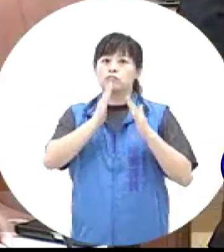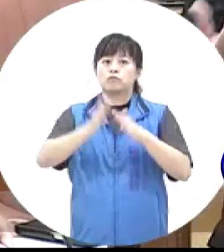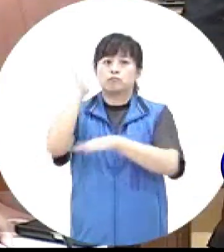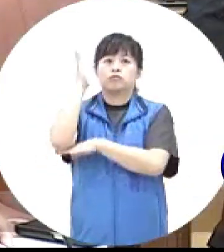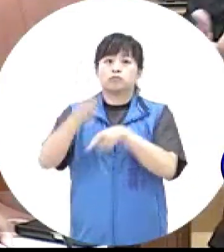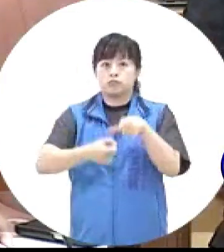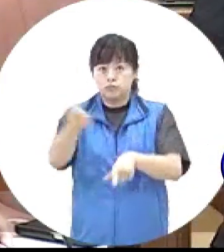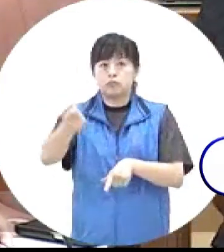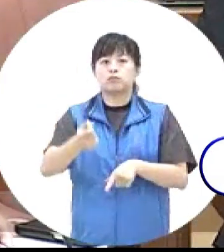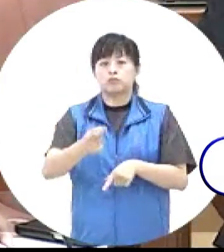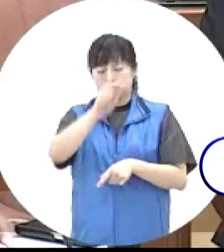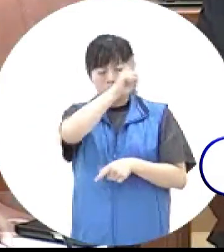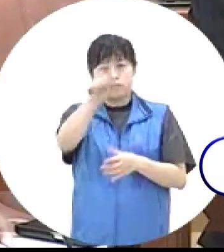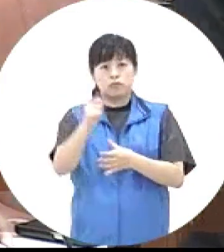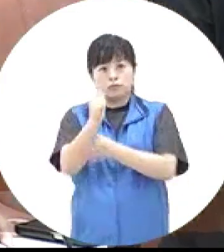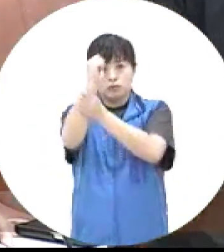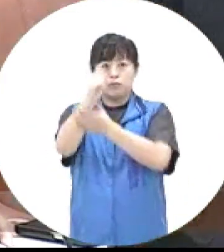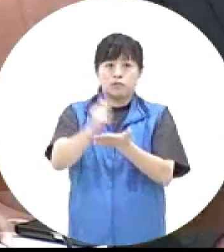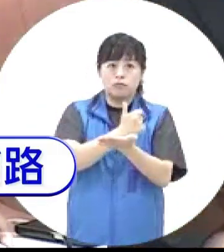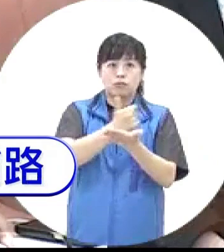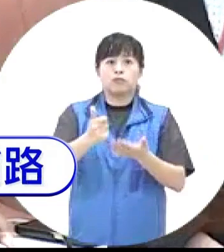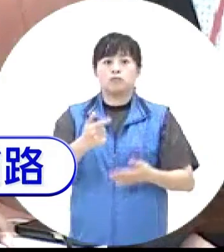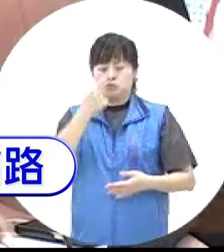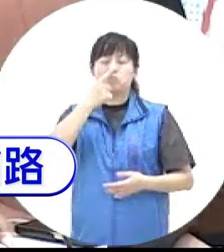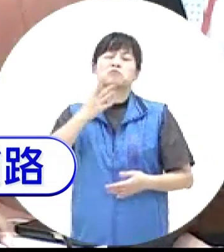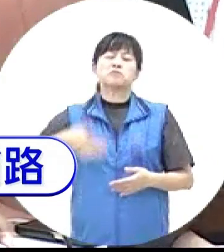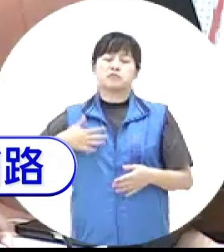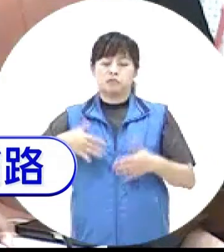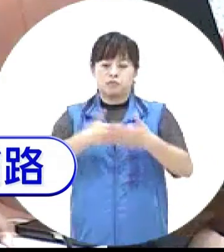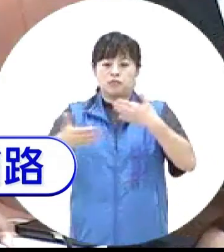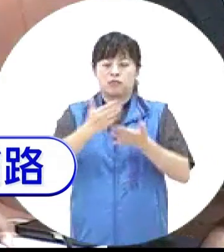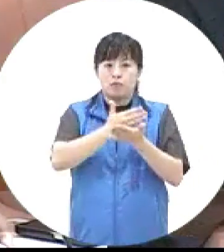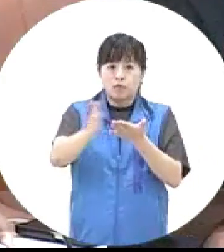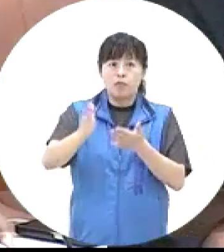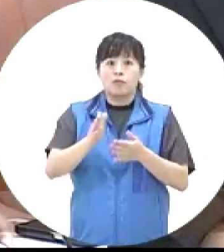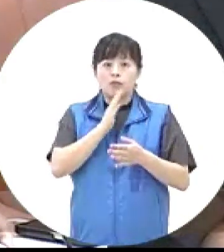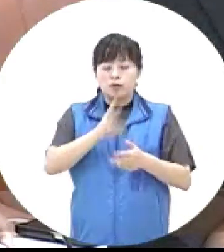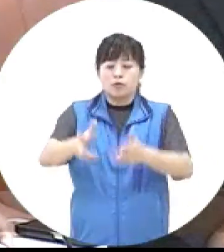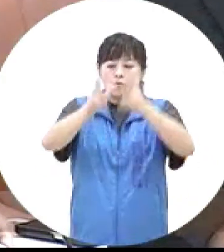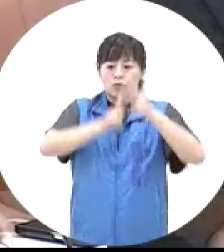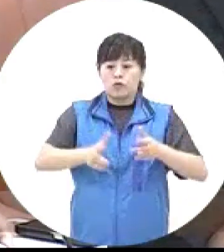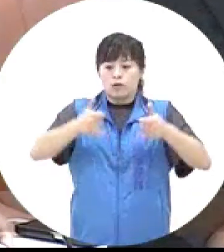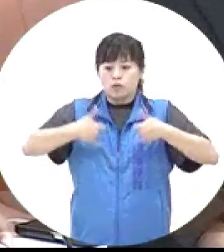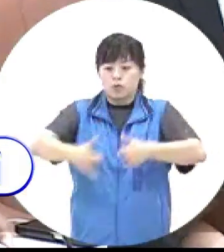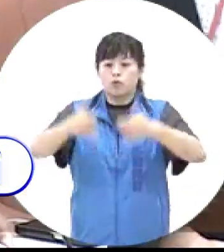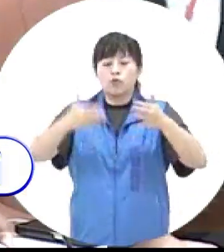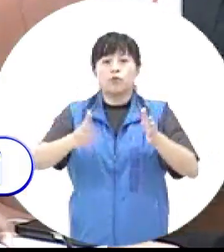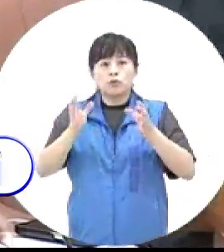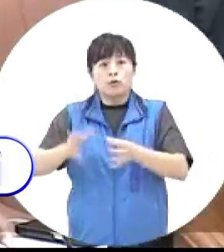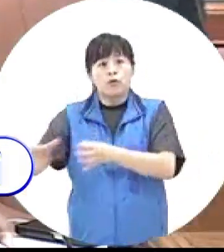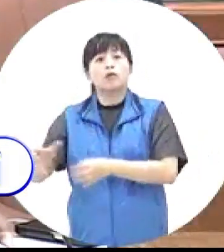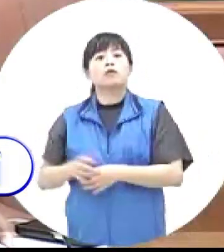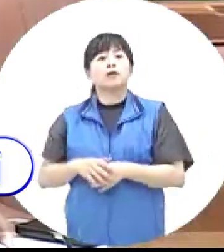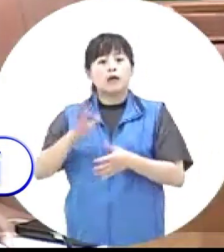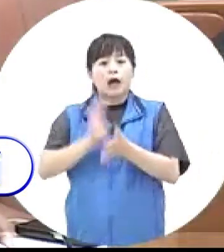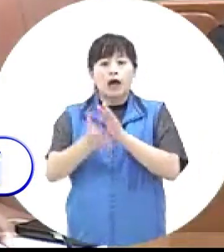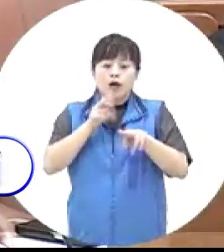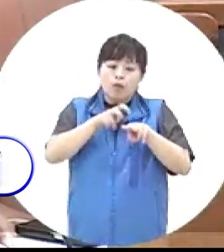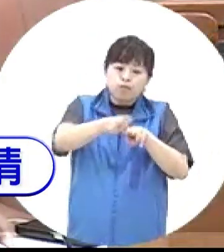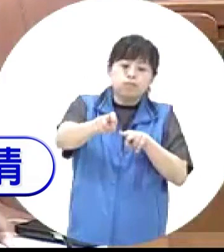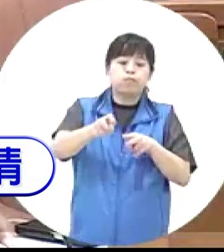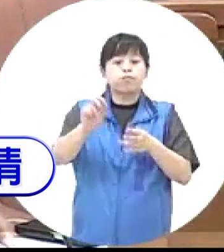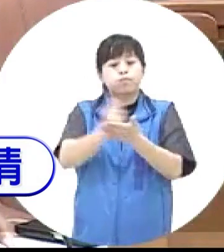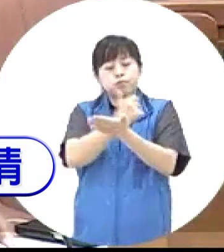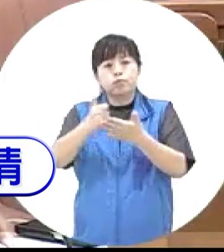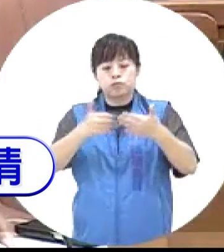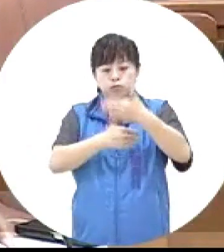来希望他们大家来支持公共运输。 因为我们真的很清楚啦，解决交通除了造桥铺路，我们的所谓的轨道运输、大众运输